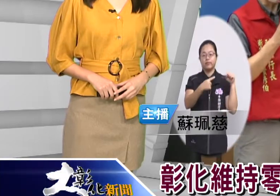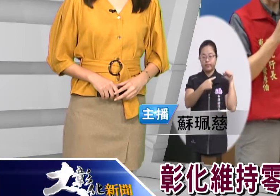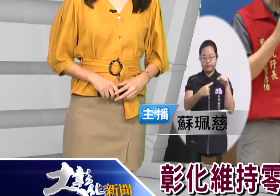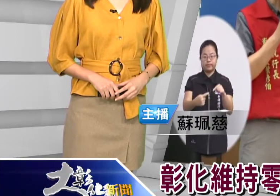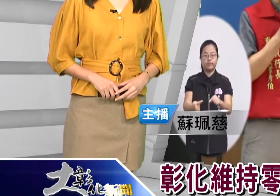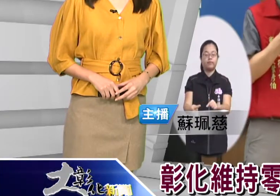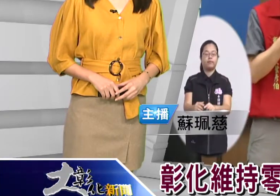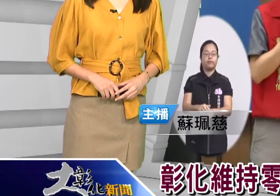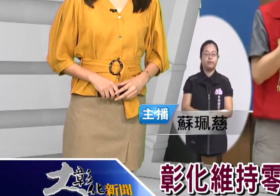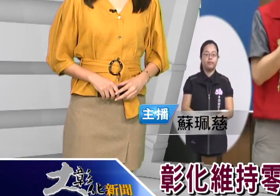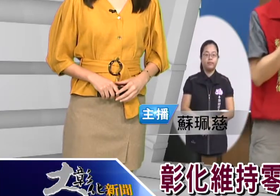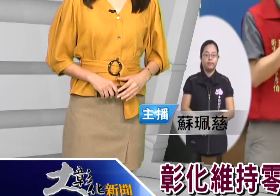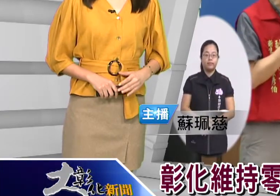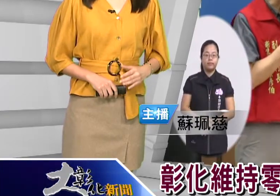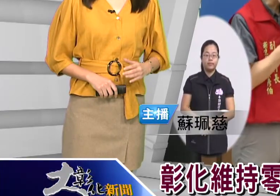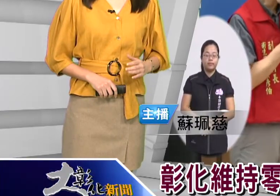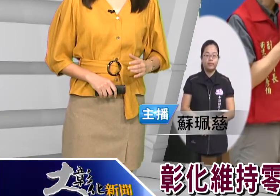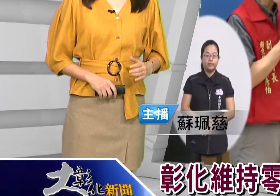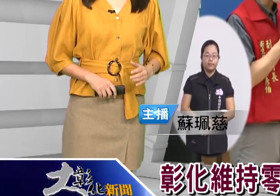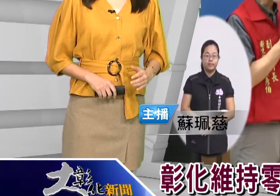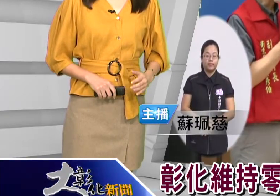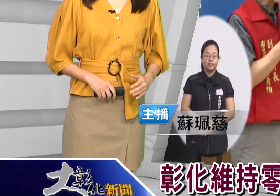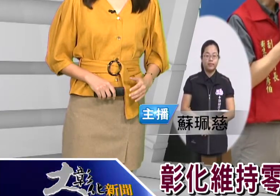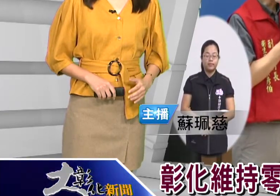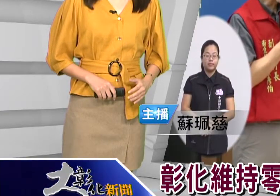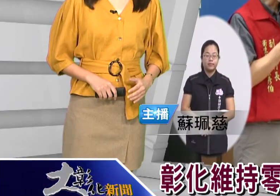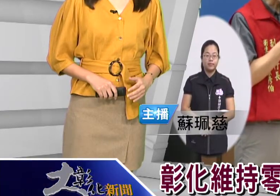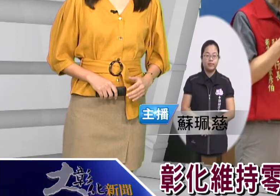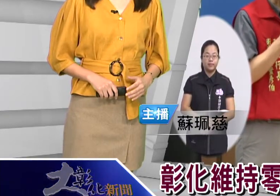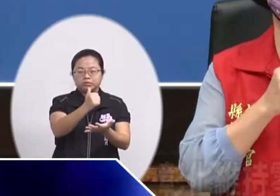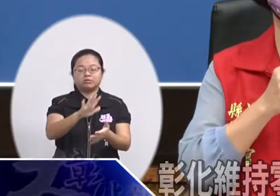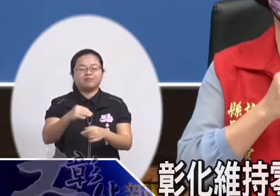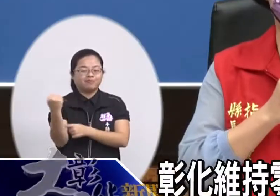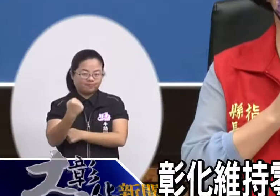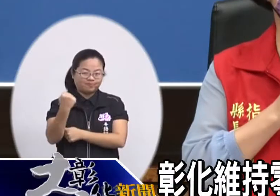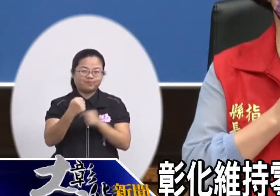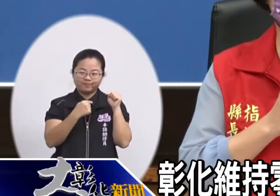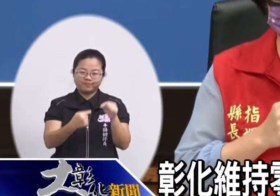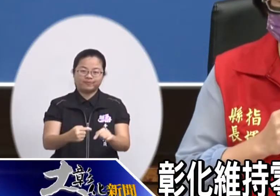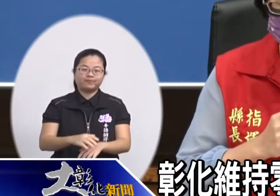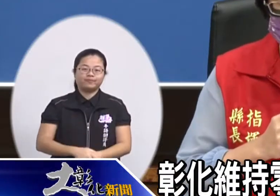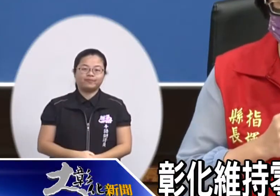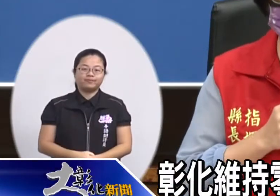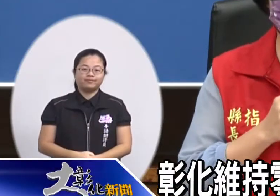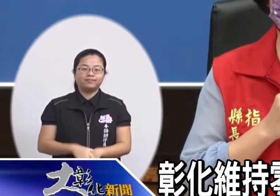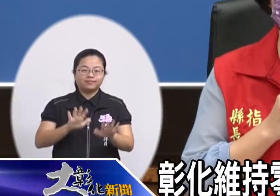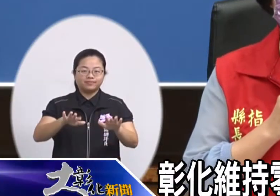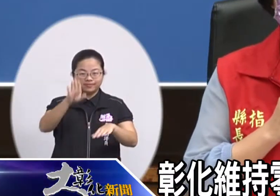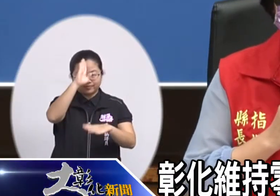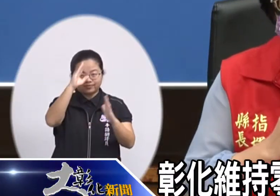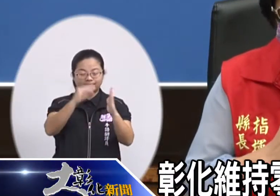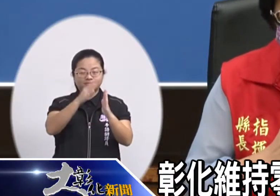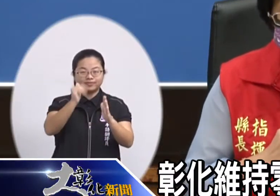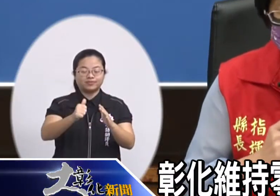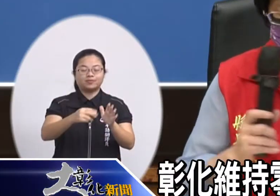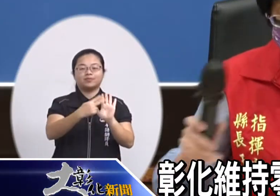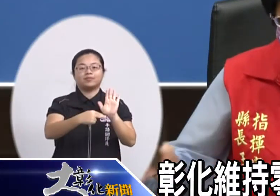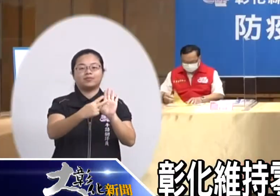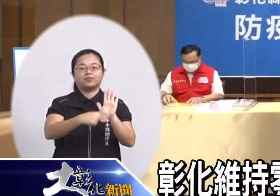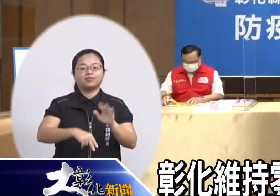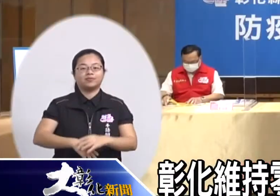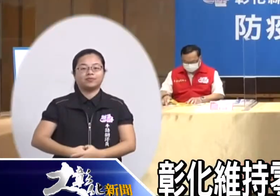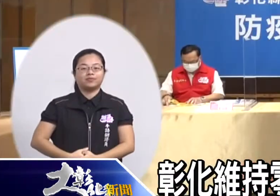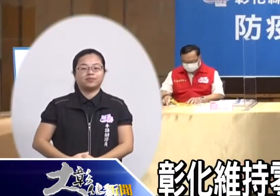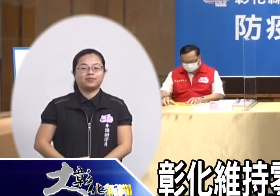县政府的防疫工作，也是以提悬疫苗接种率为主。彰化县内本土确诊个案连续十二天